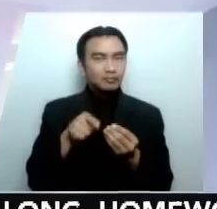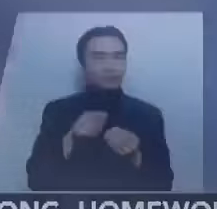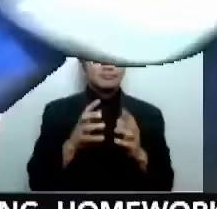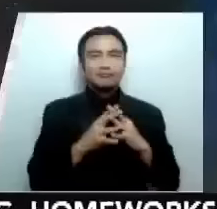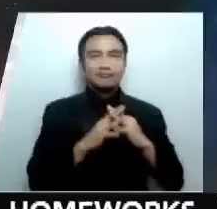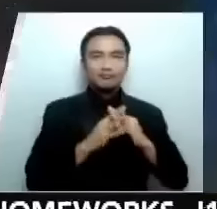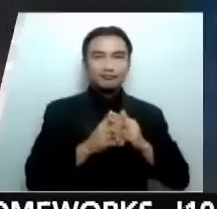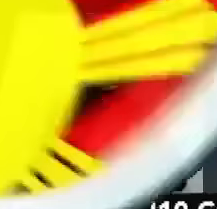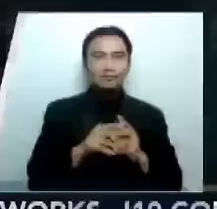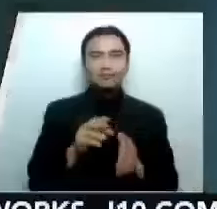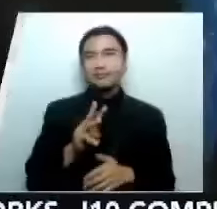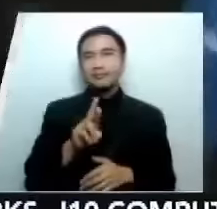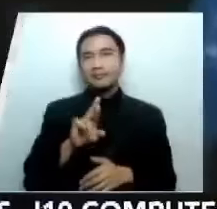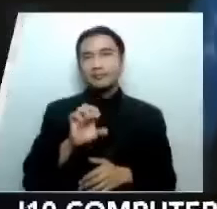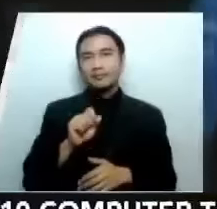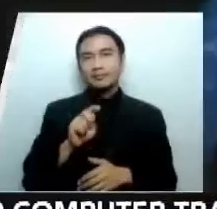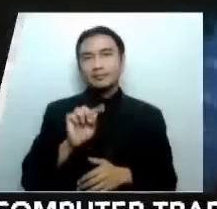Aquino.